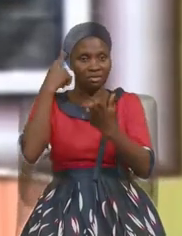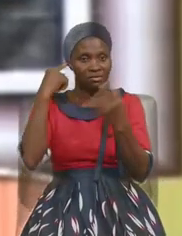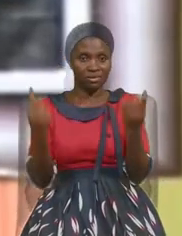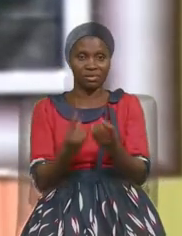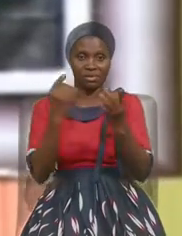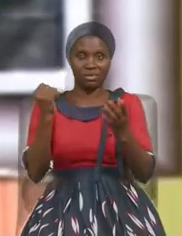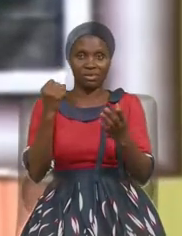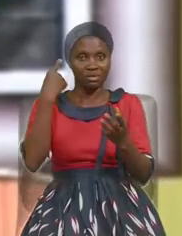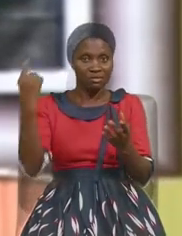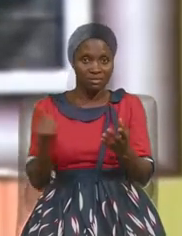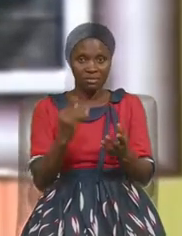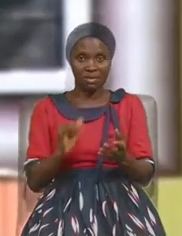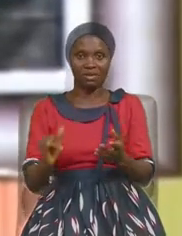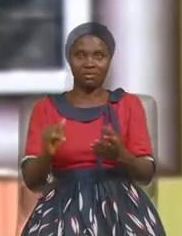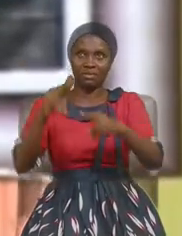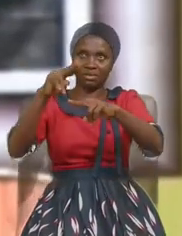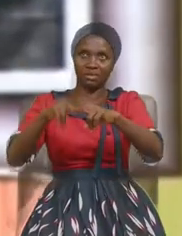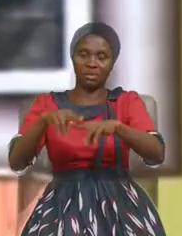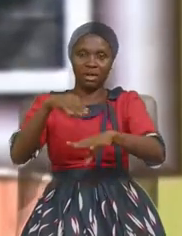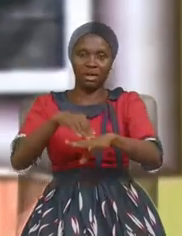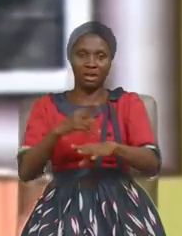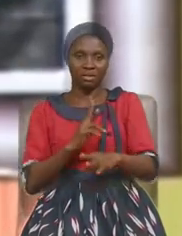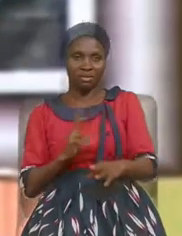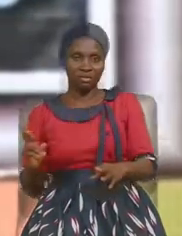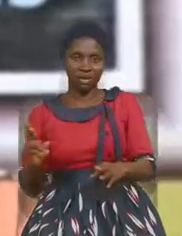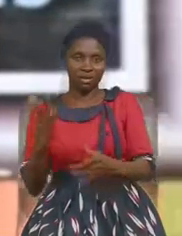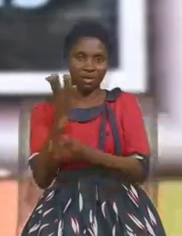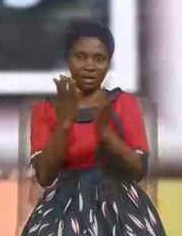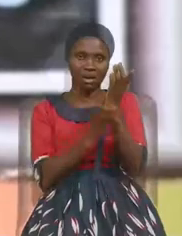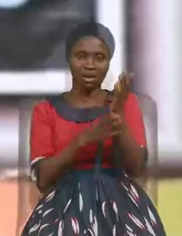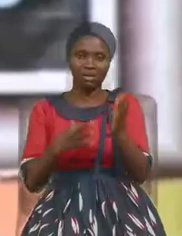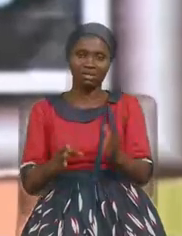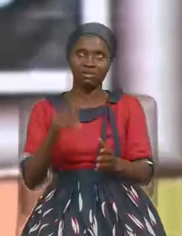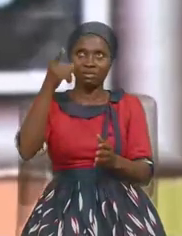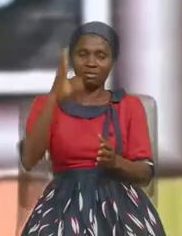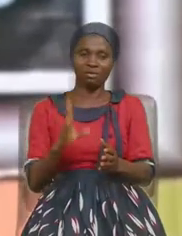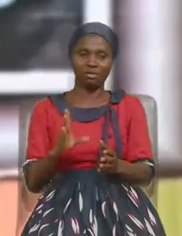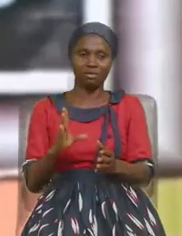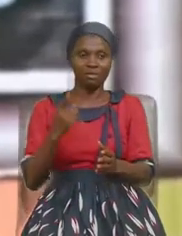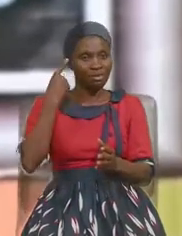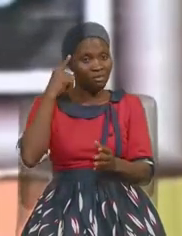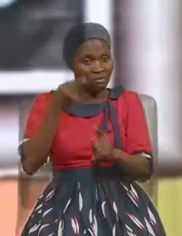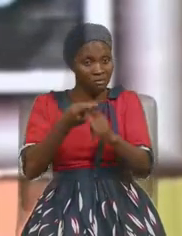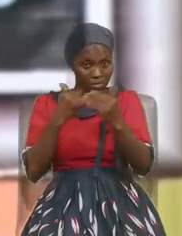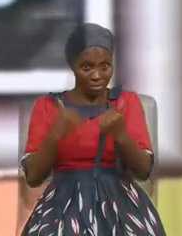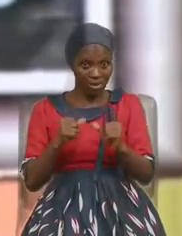la droite de Dieu. Lui, après avoir